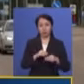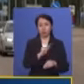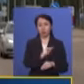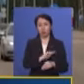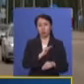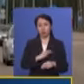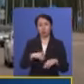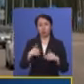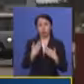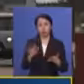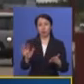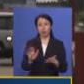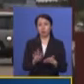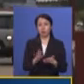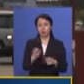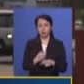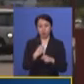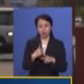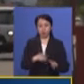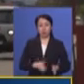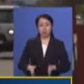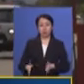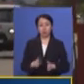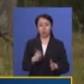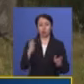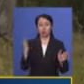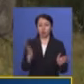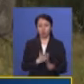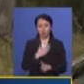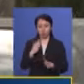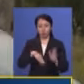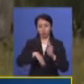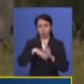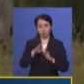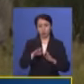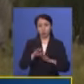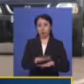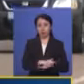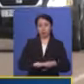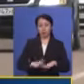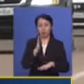работа по обеспечению безопасности дорожного движения и экологического благополучия